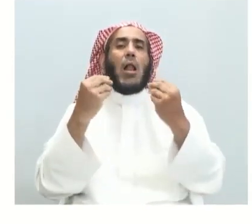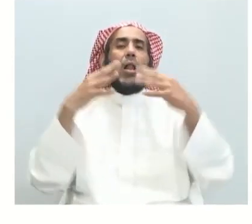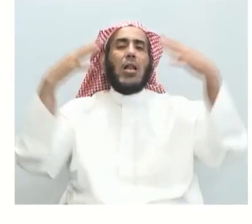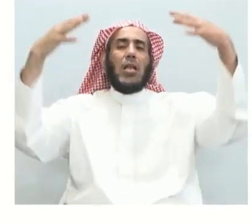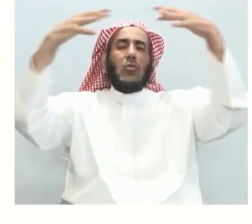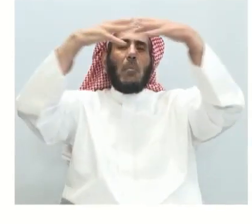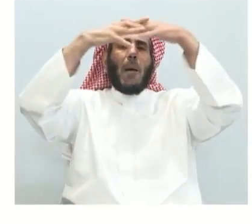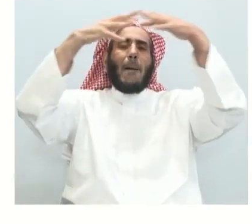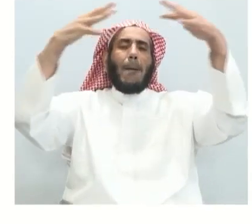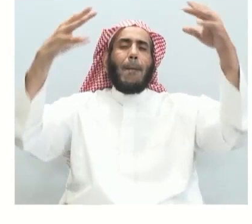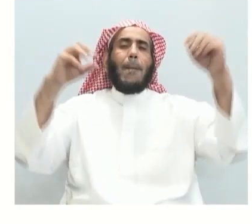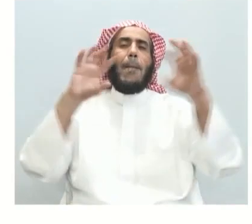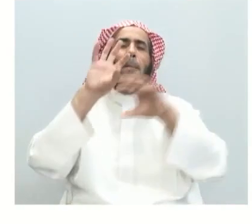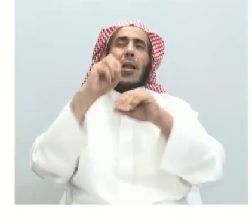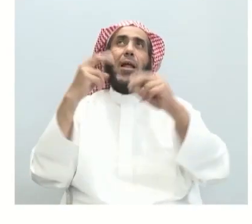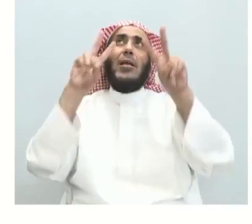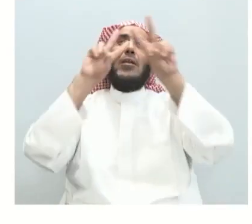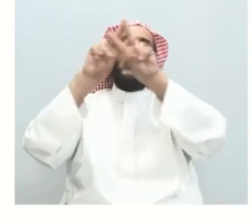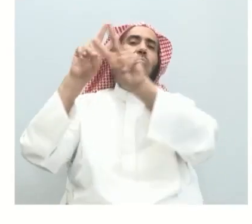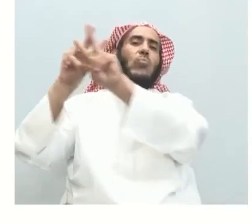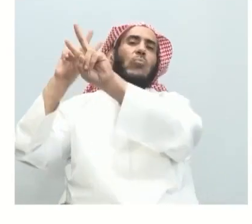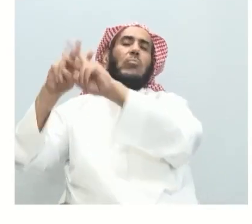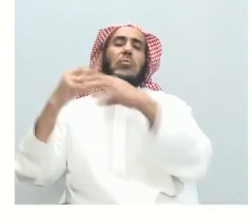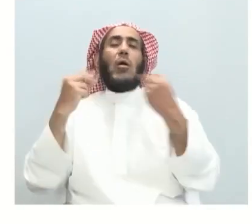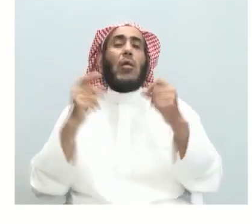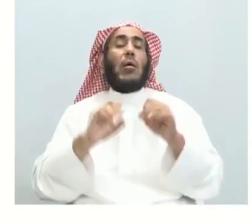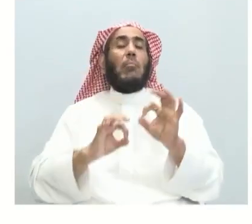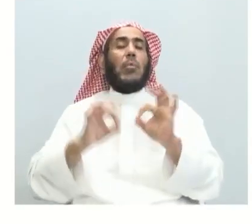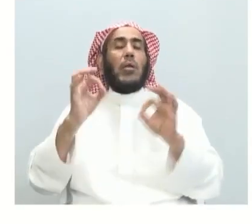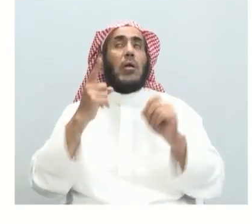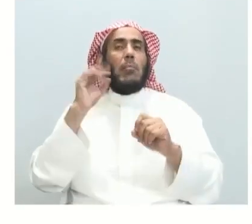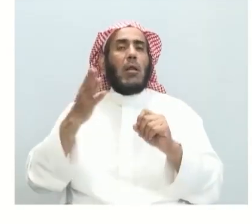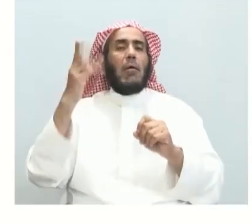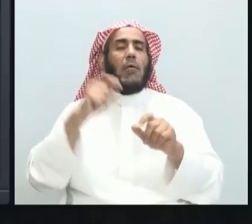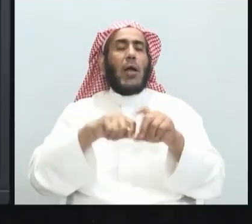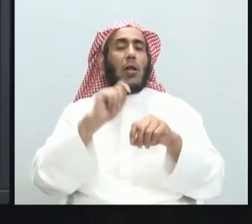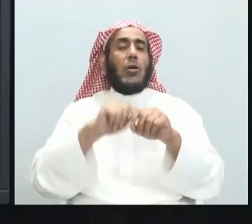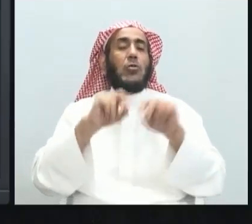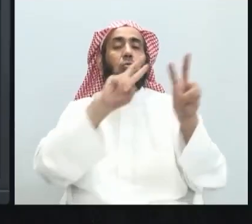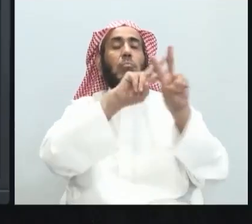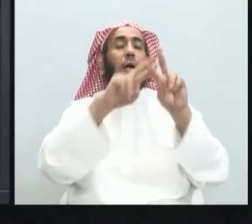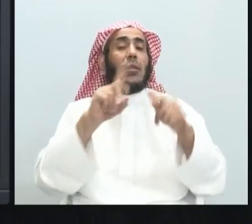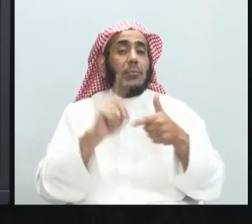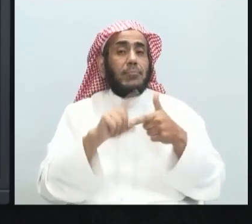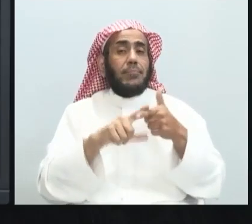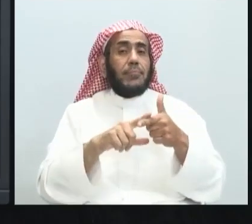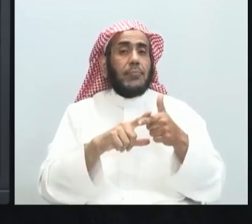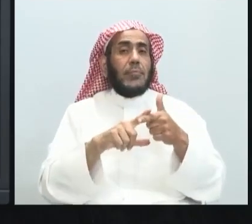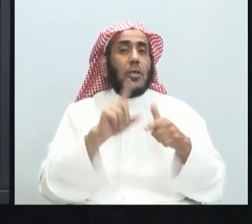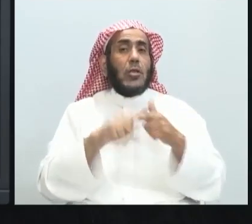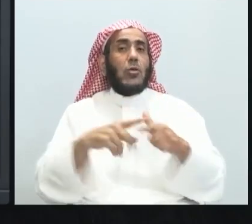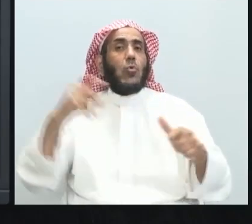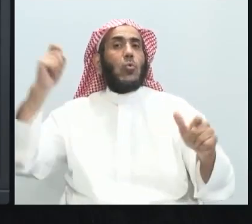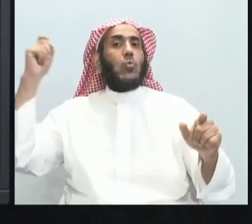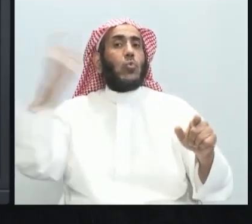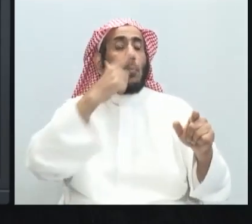السماء بالنجوم المتلالئه فهذا من حكم الله تعالى في خلق النجوم ايضا ردما للشياطين